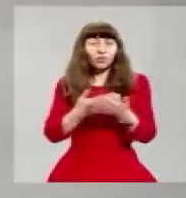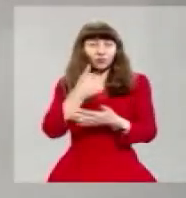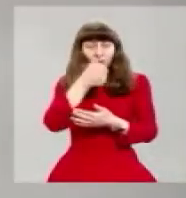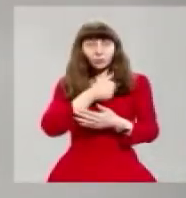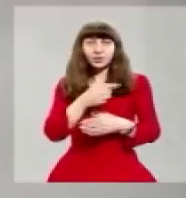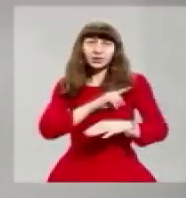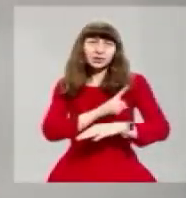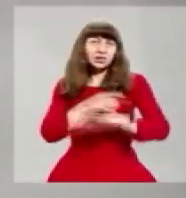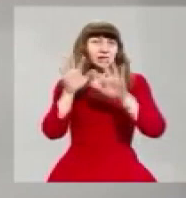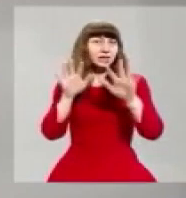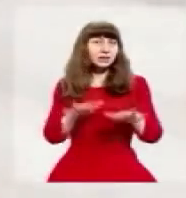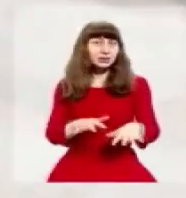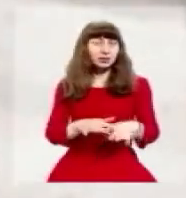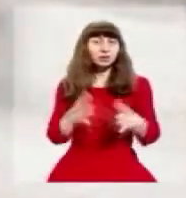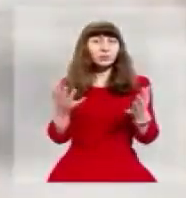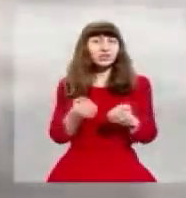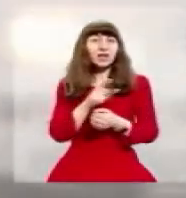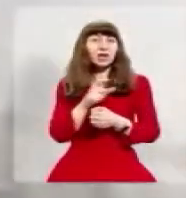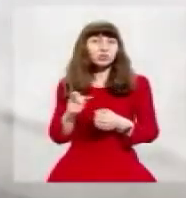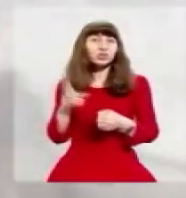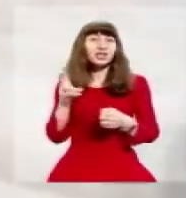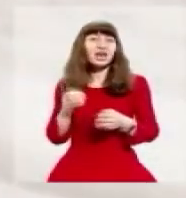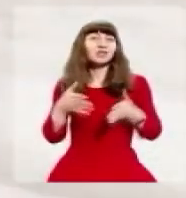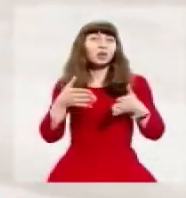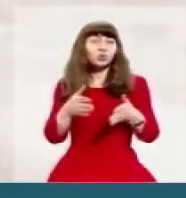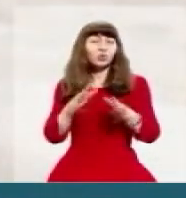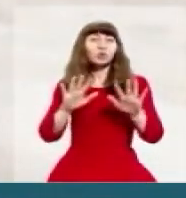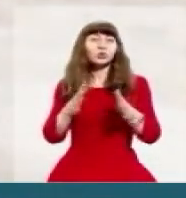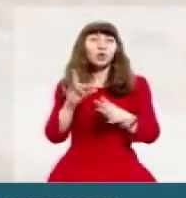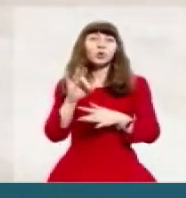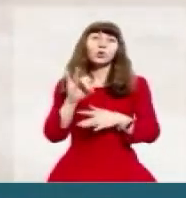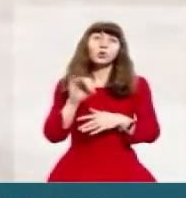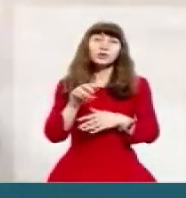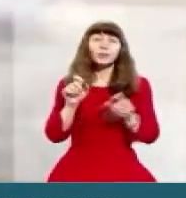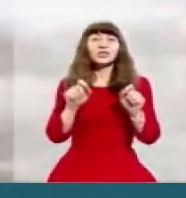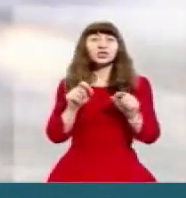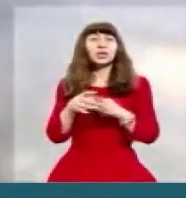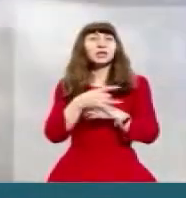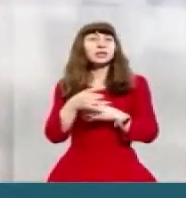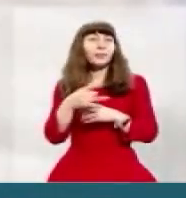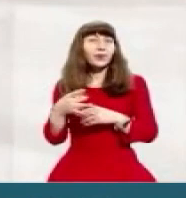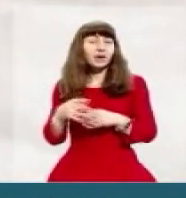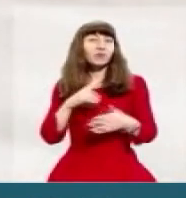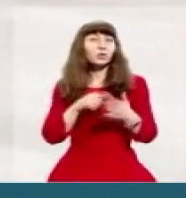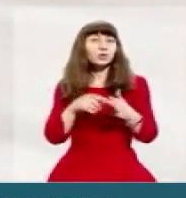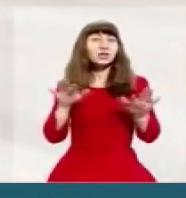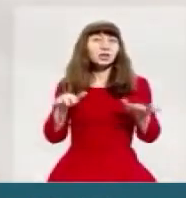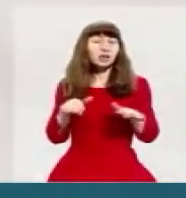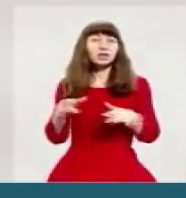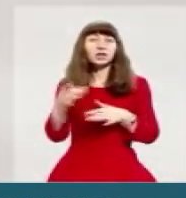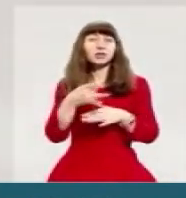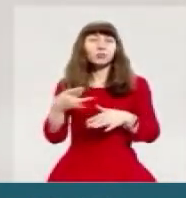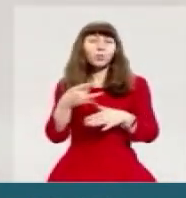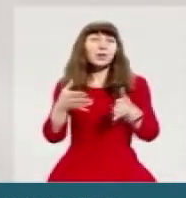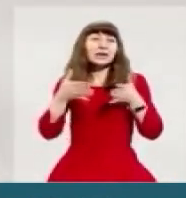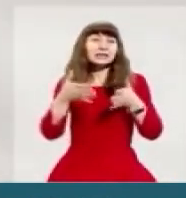весьма неспокойными. Спасали граждан из снежного плена. Среди них случаи в Ауликольском и Житкаринском районах, а также в городе Аркалык на